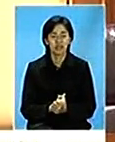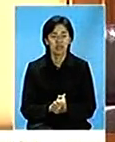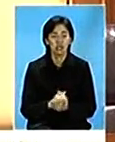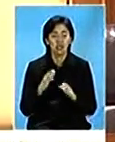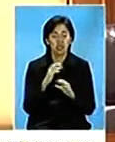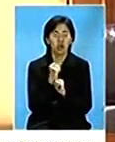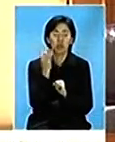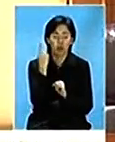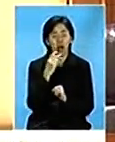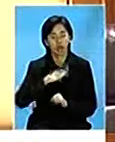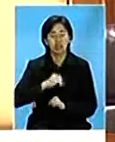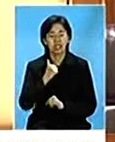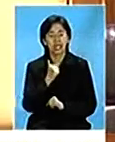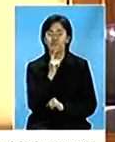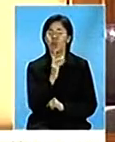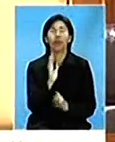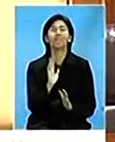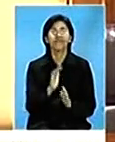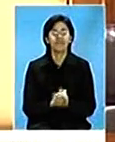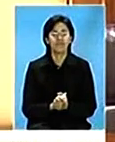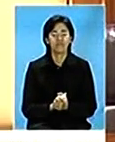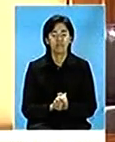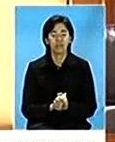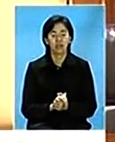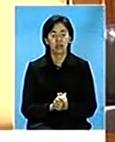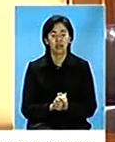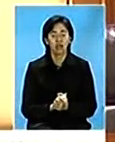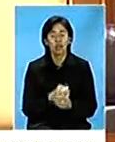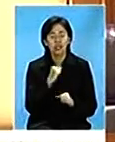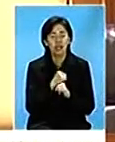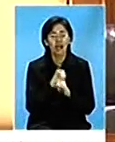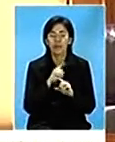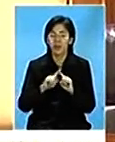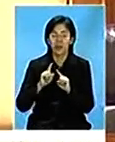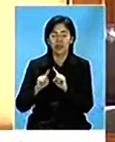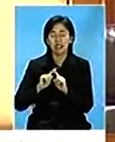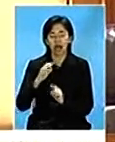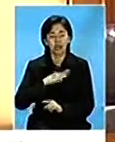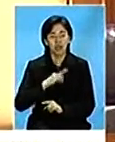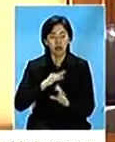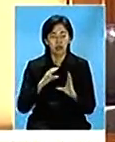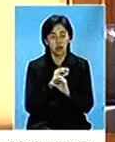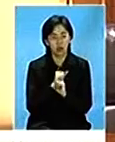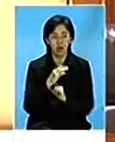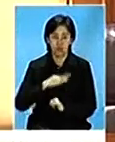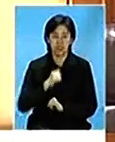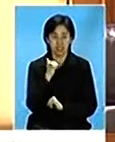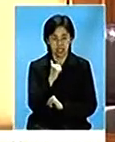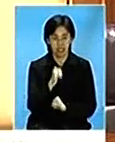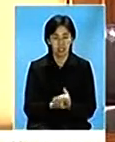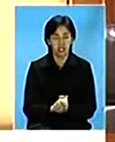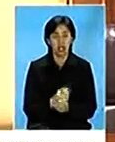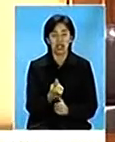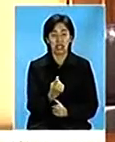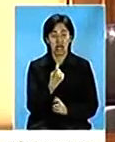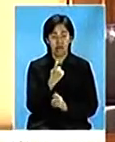มันออกมาดีนะฮะเพราะนั้นไม่ว่าอะไรมันจะเกิดขึ้นก่อนที่ผมจะทำนะครับจบแล้วมันก็ดีอยู่ไปอย่างข้ามอ่ะแต่ถ้าท่านมาถามผม